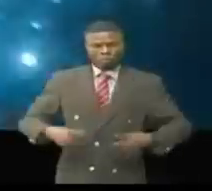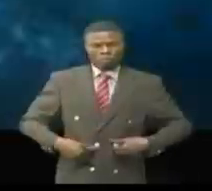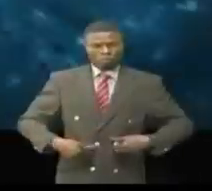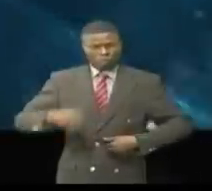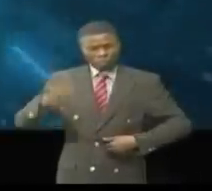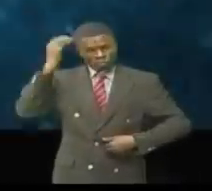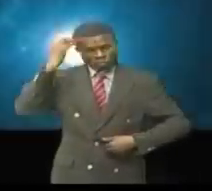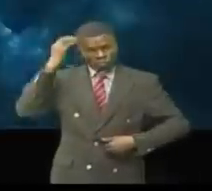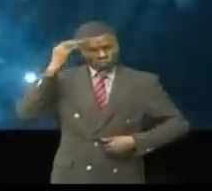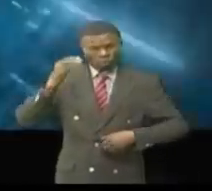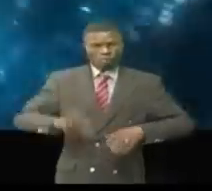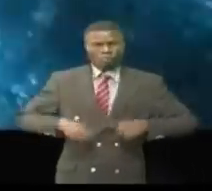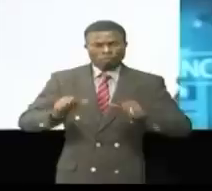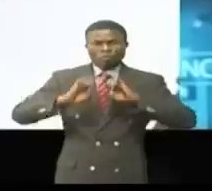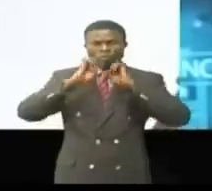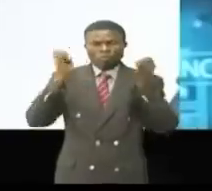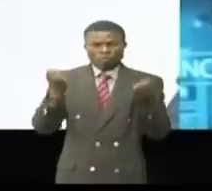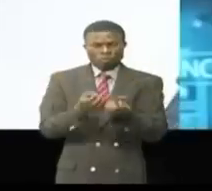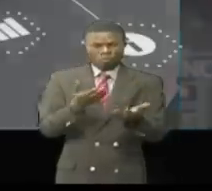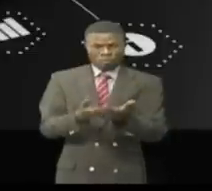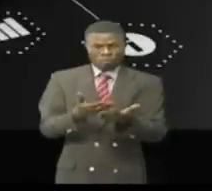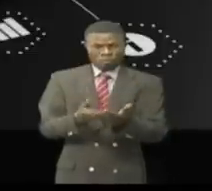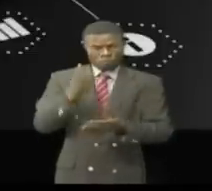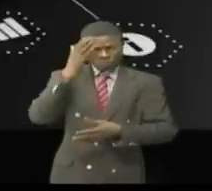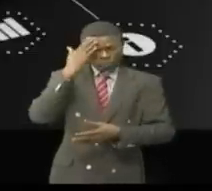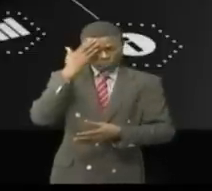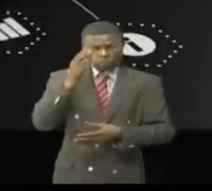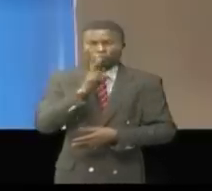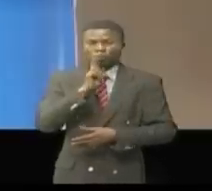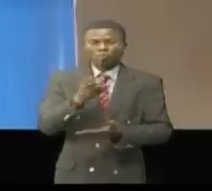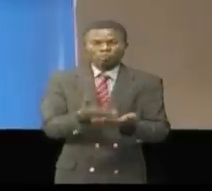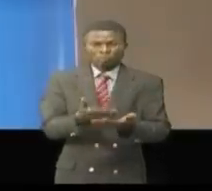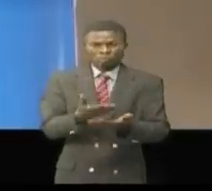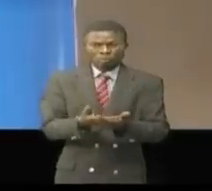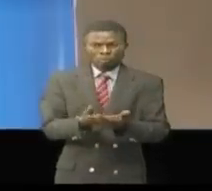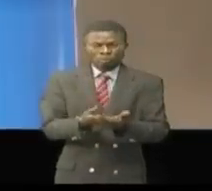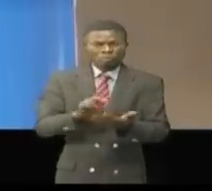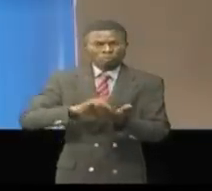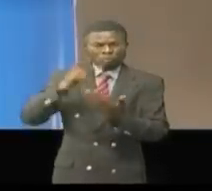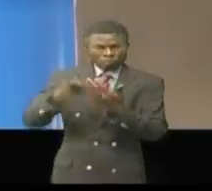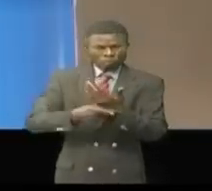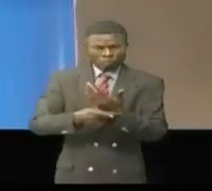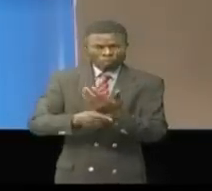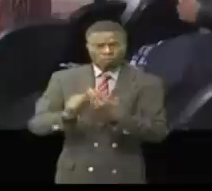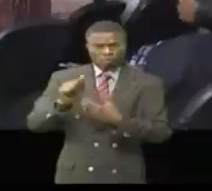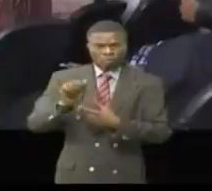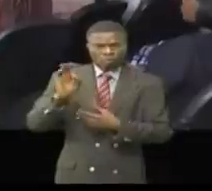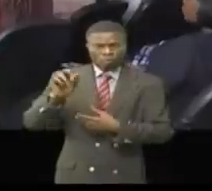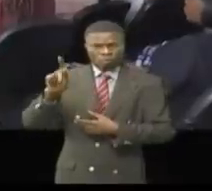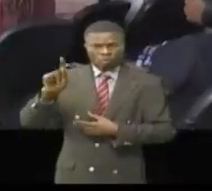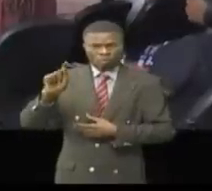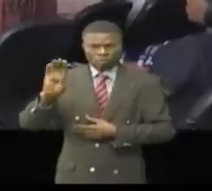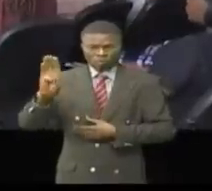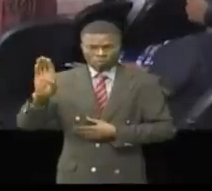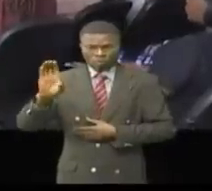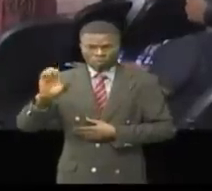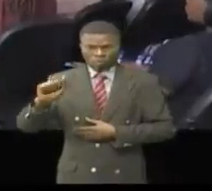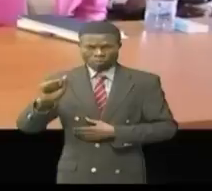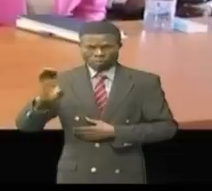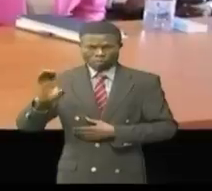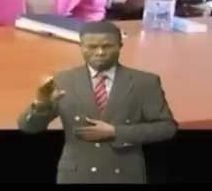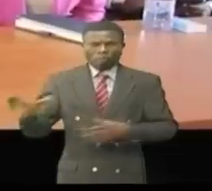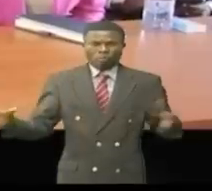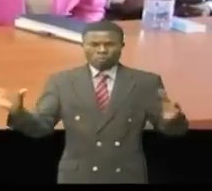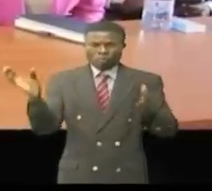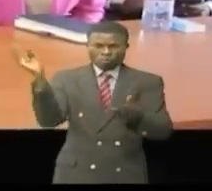des dissocialisations des couches. Conscient de cette réalité, la plateforme Afterback, affiliée au secrétariat du